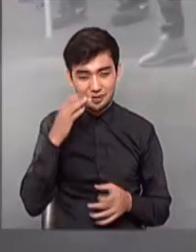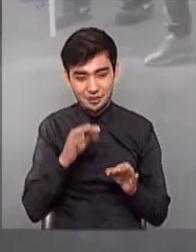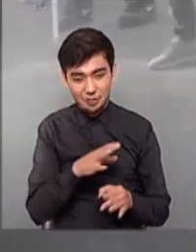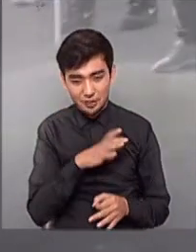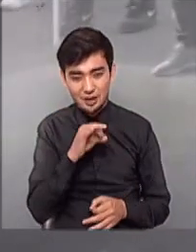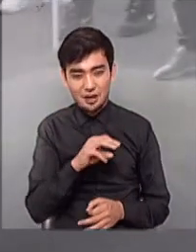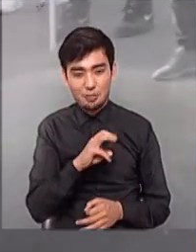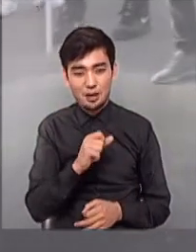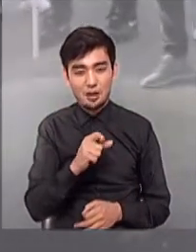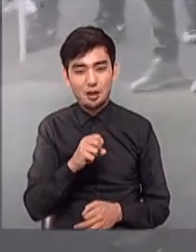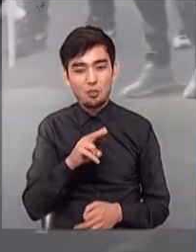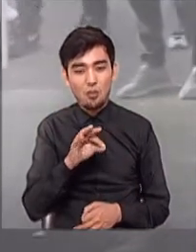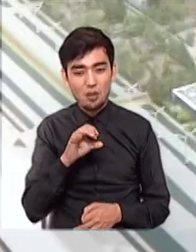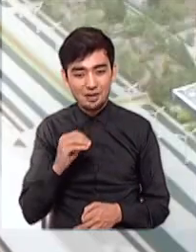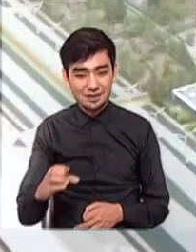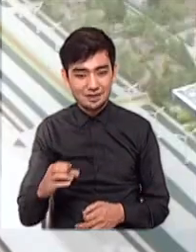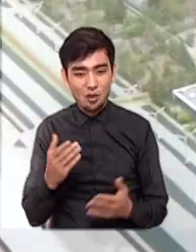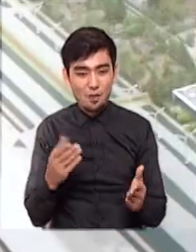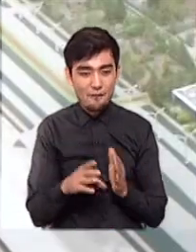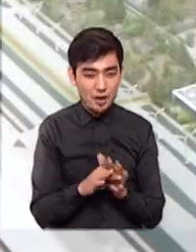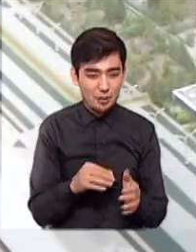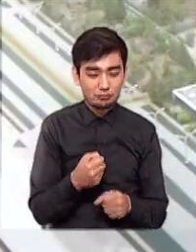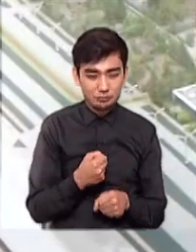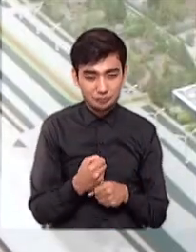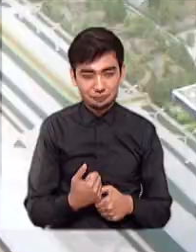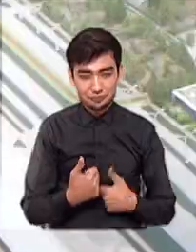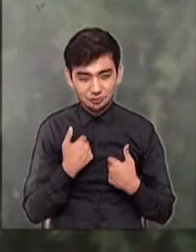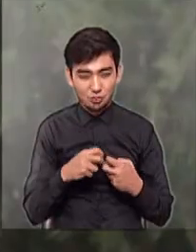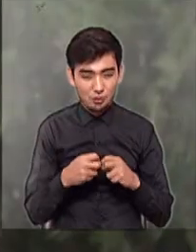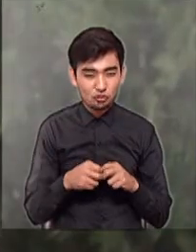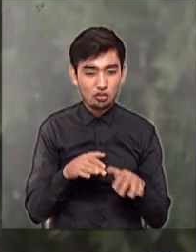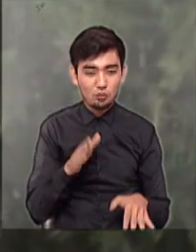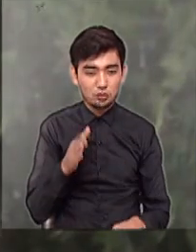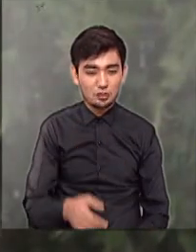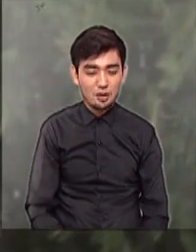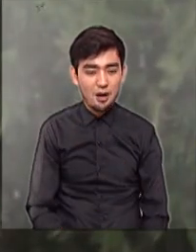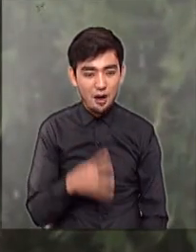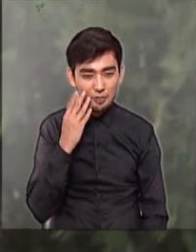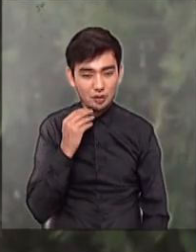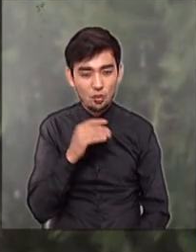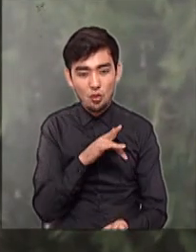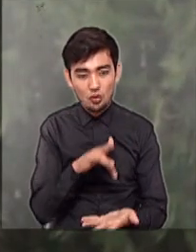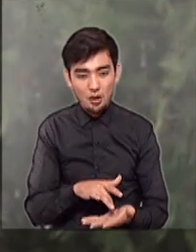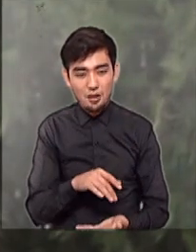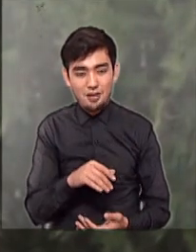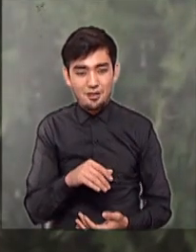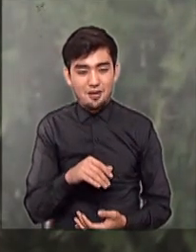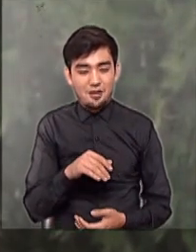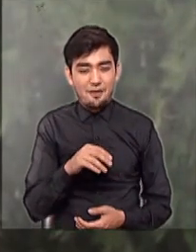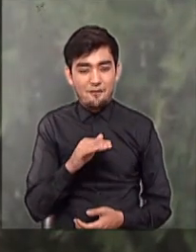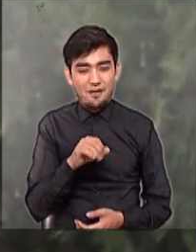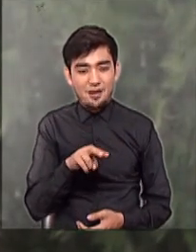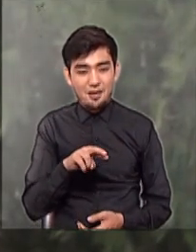кандидаттар мегаполис халқын толғантқан түйткілдерді шешуге күш саламыз деп отыр. Алматинский городской партияның Алматы қалалық